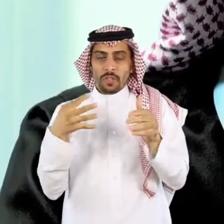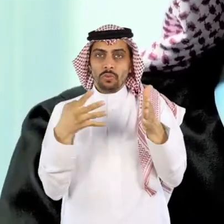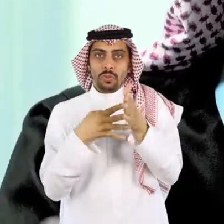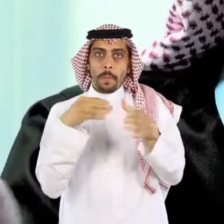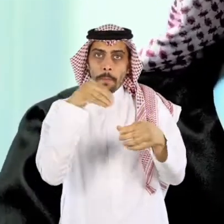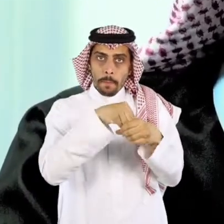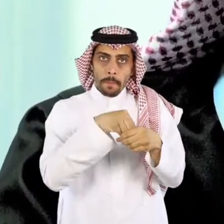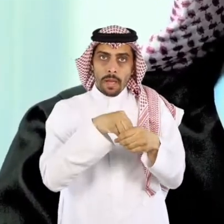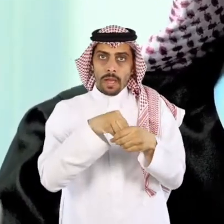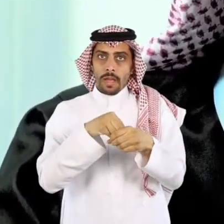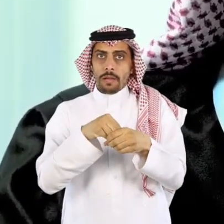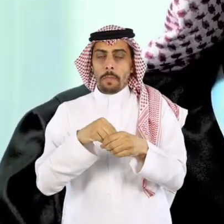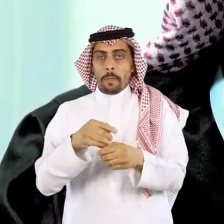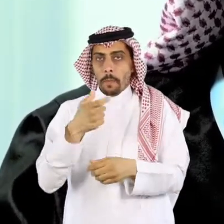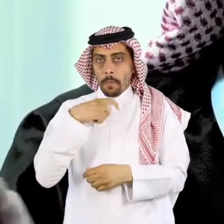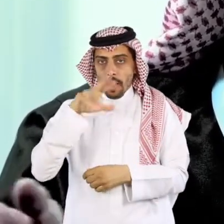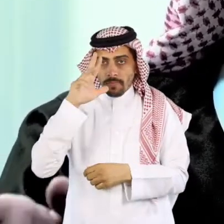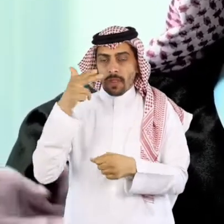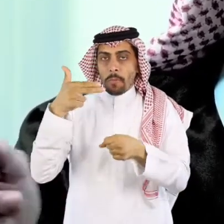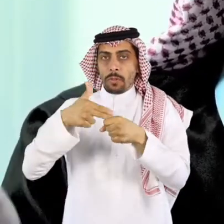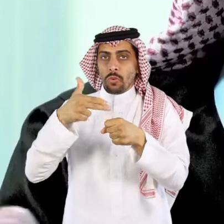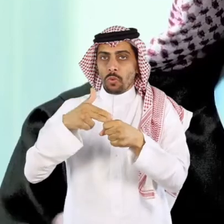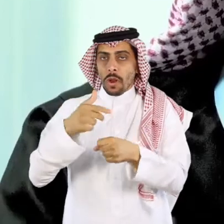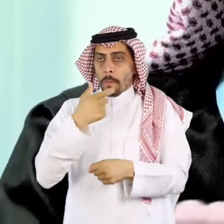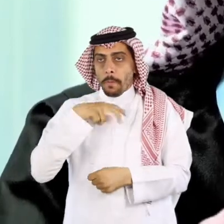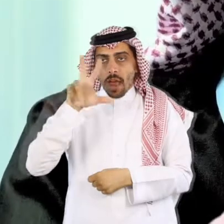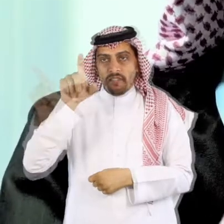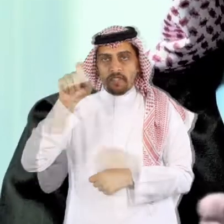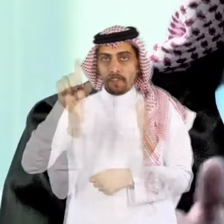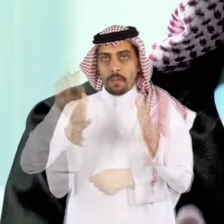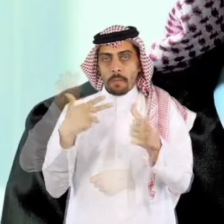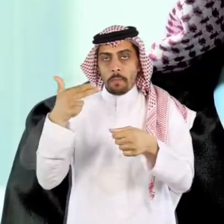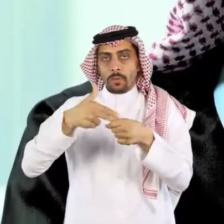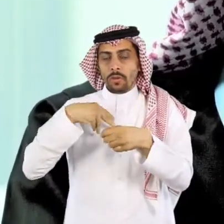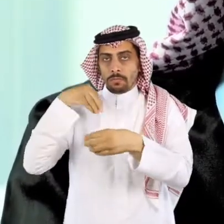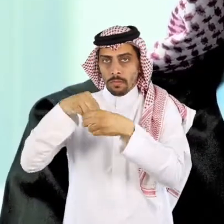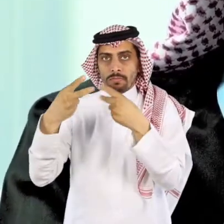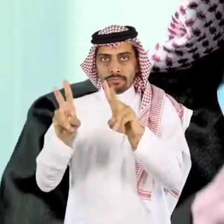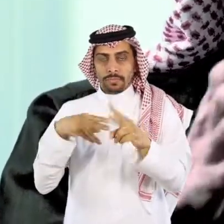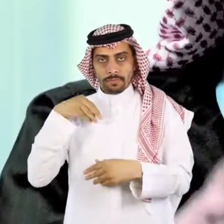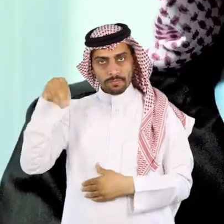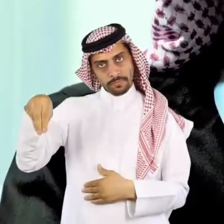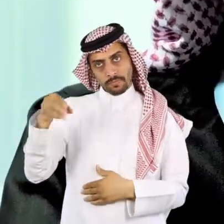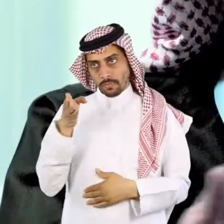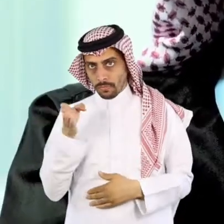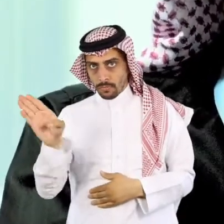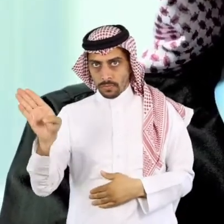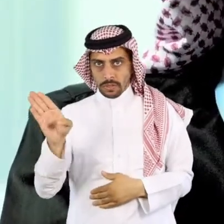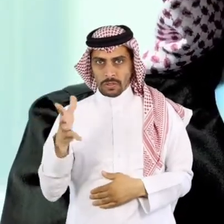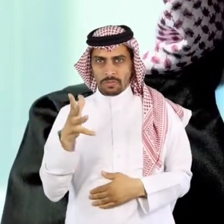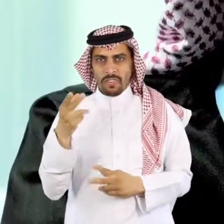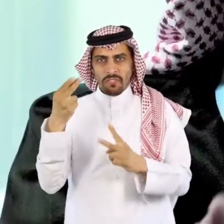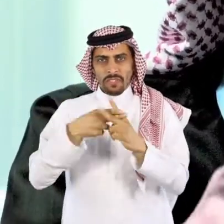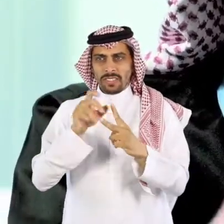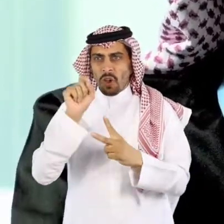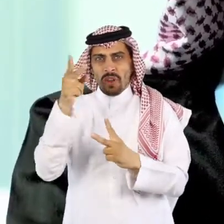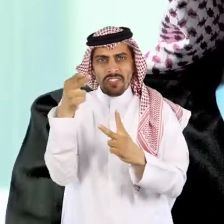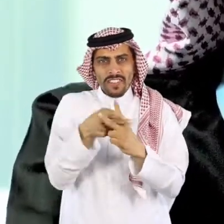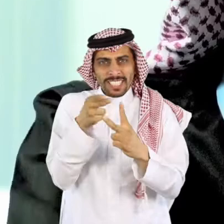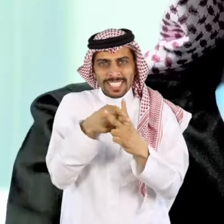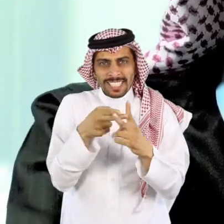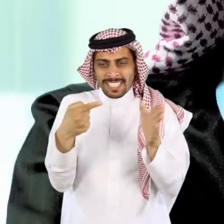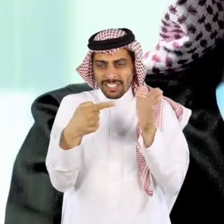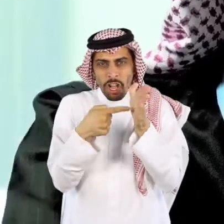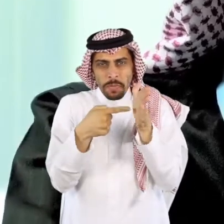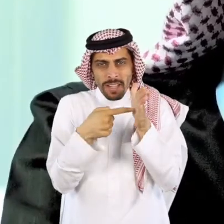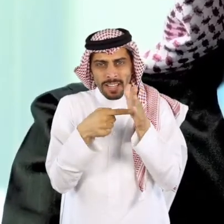على جامعة الملك فهد للبترول المعادن في الشرقية، والحمد لله تم قبولي. ورحت هناك